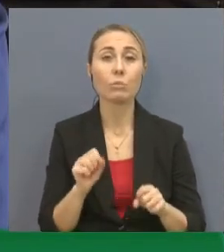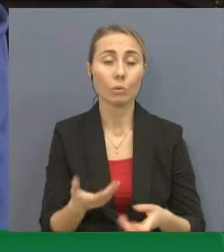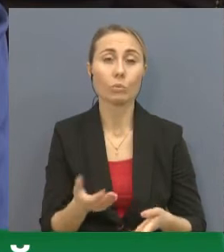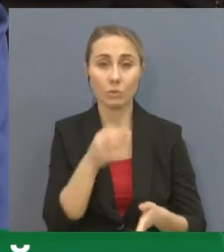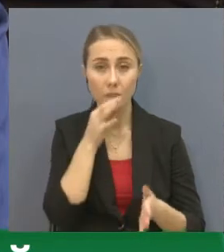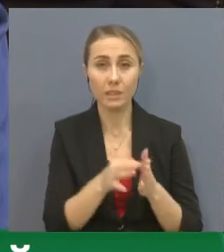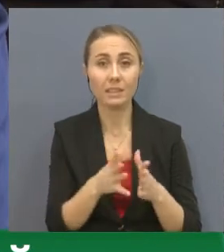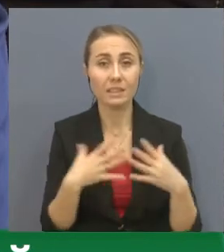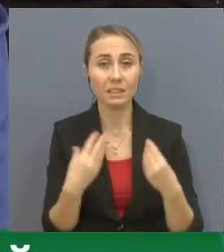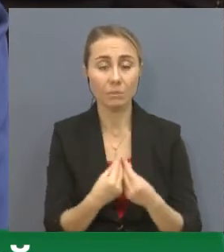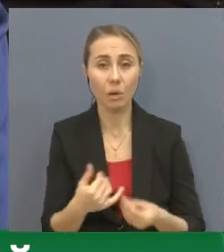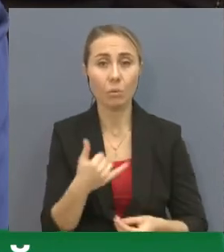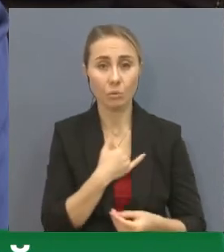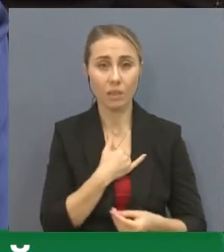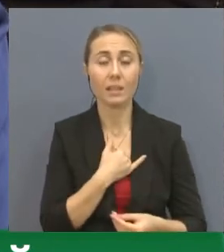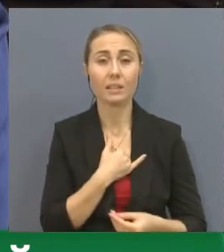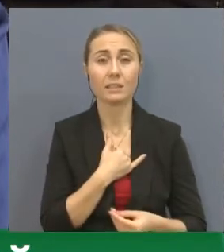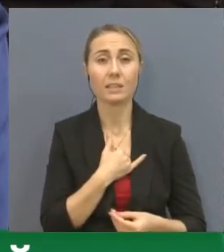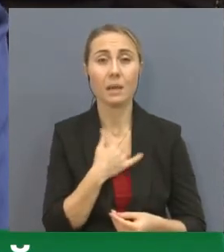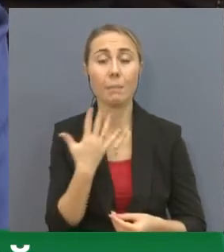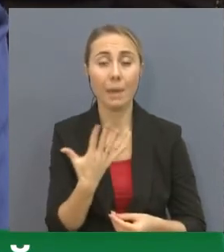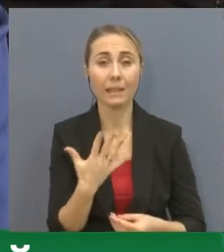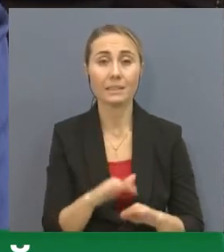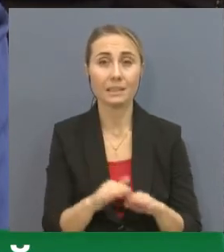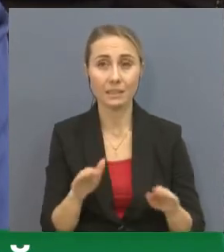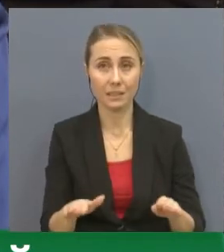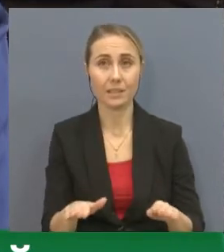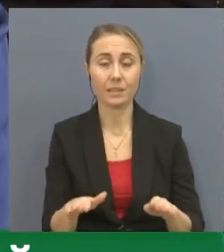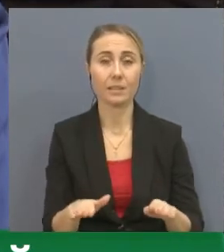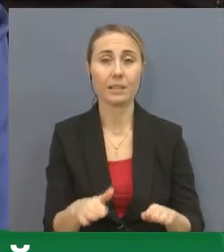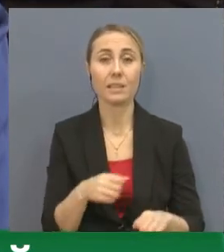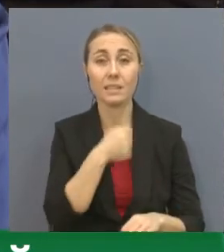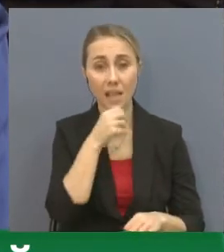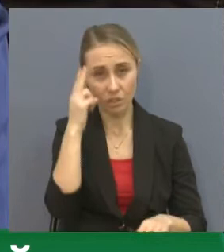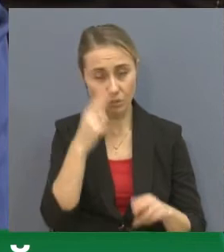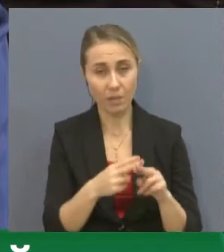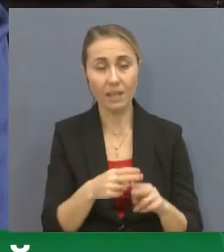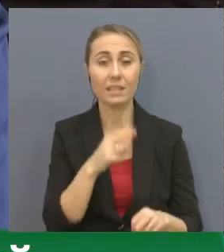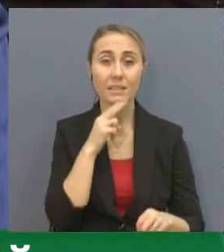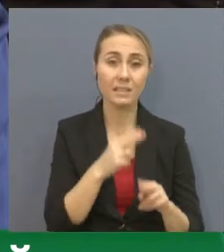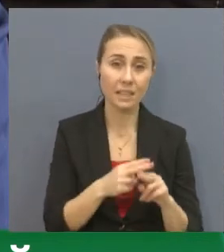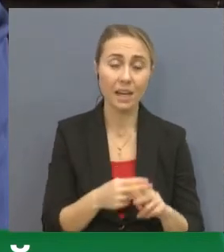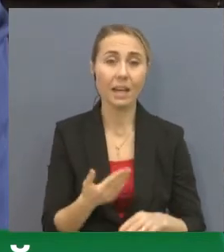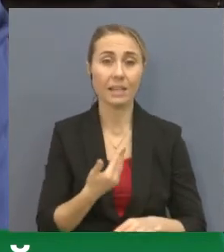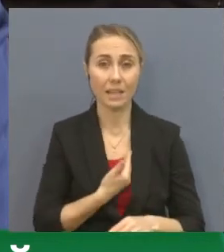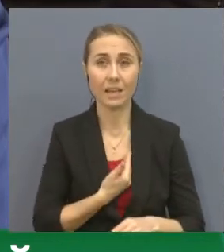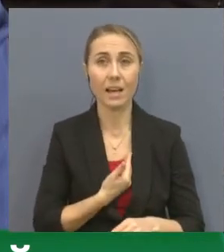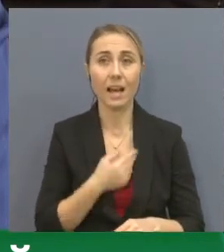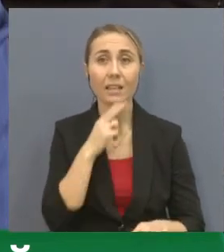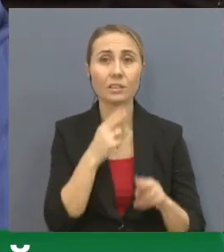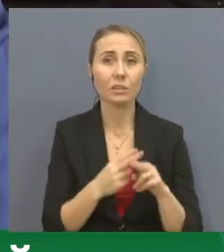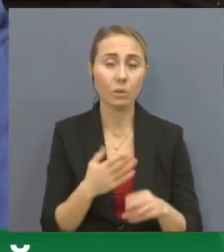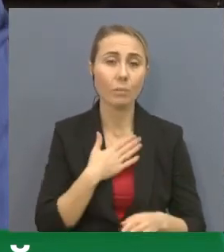семья у нас полностью ну для нас 7 5 детей вообще старший брат сестра я сестренка она уже пошла в